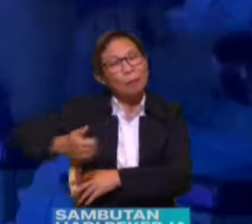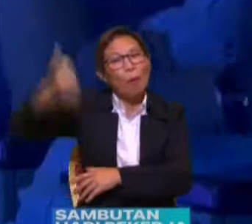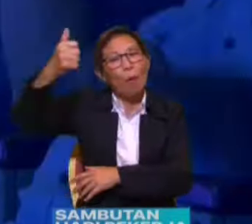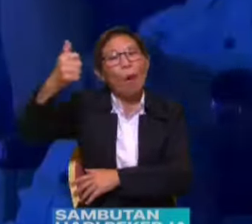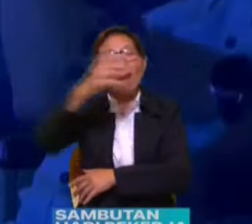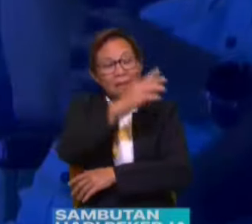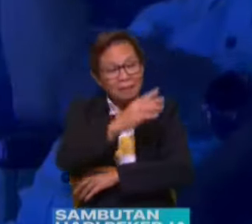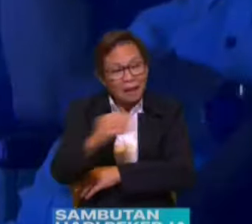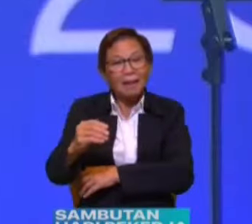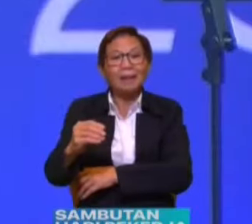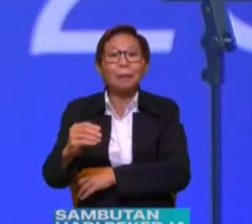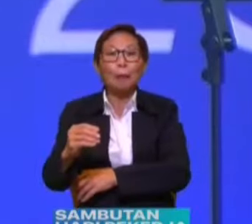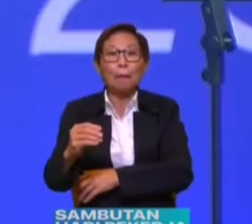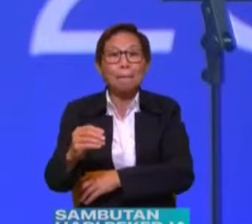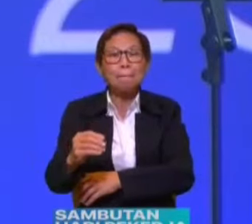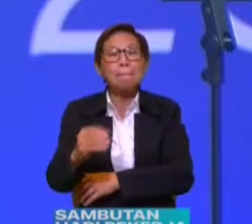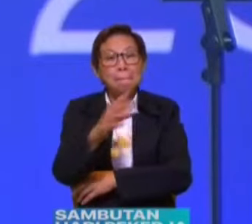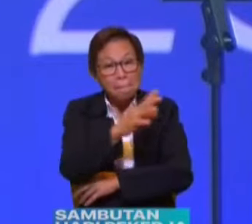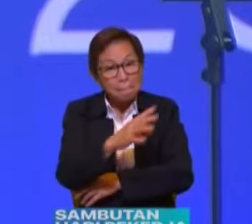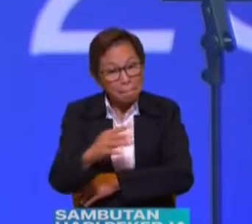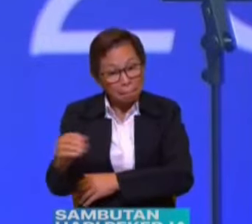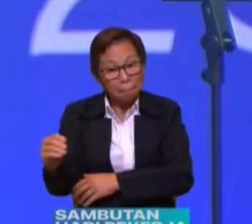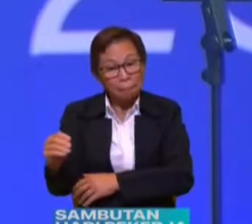Sementara itu, segala